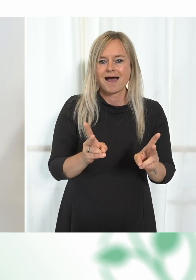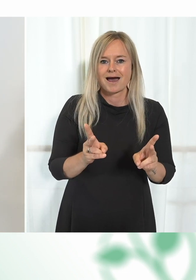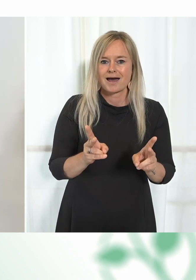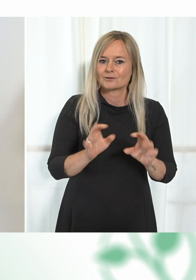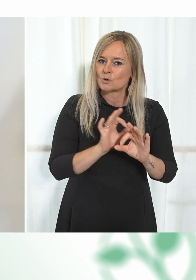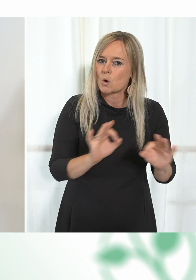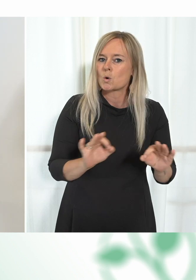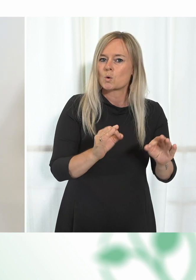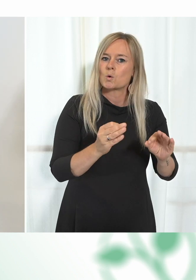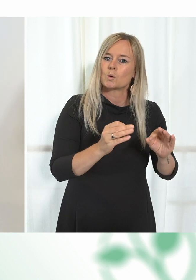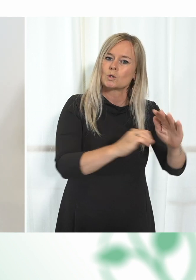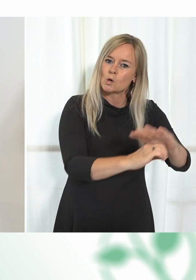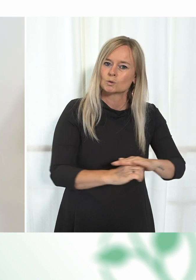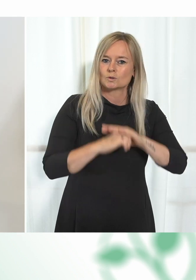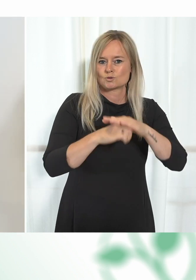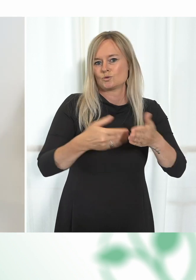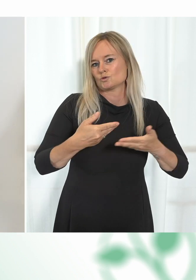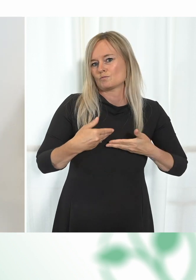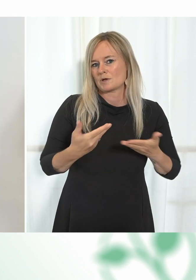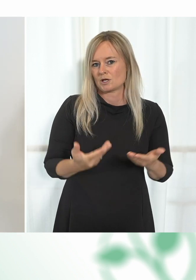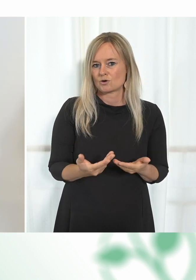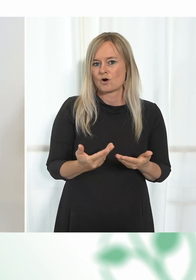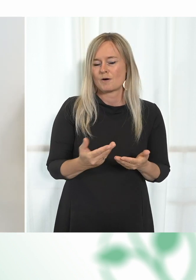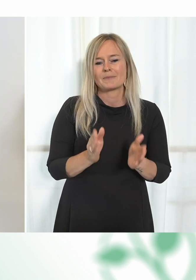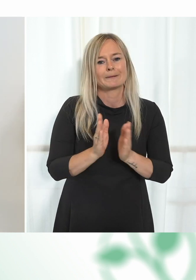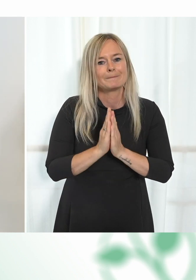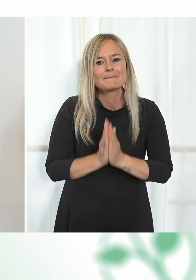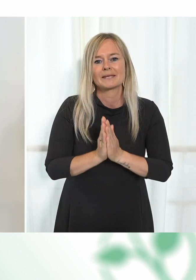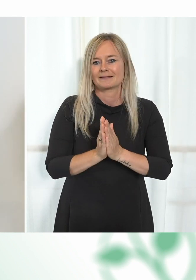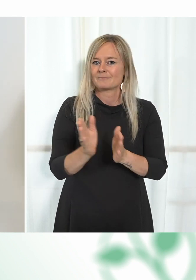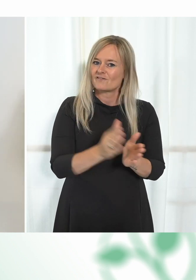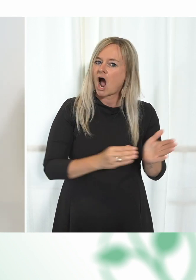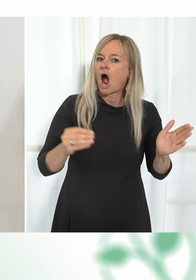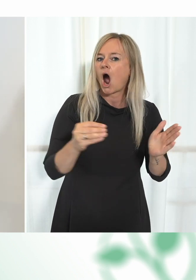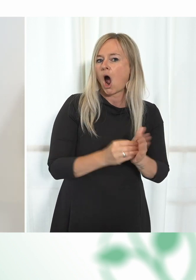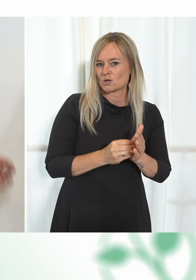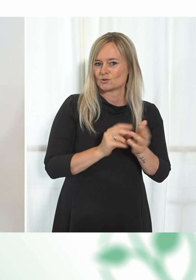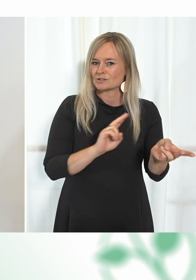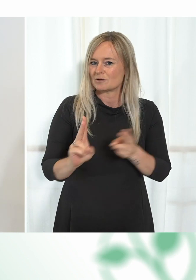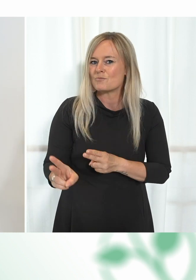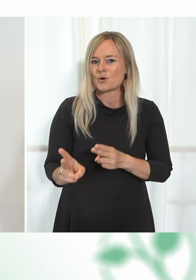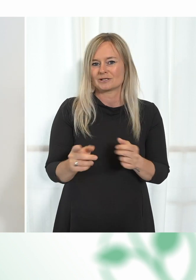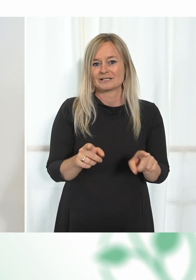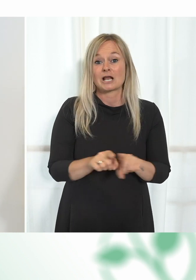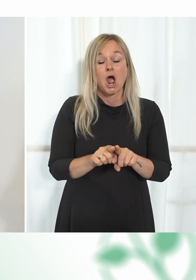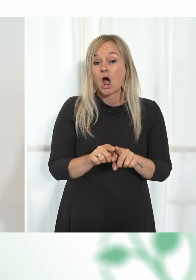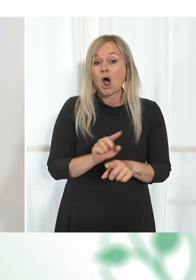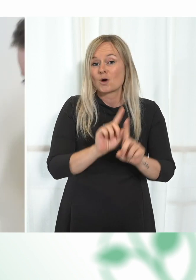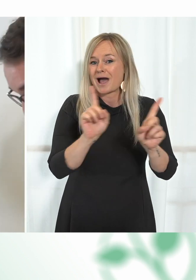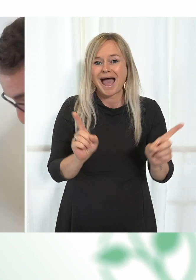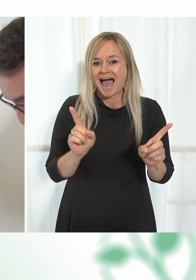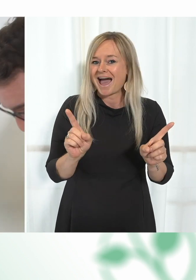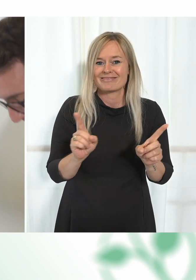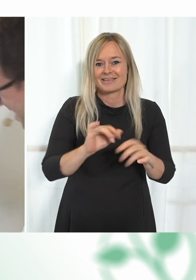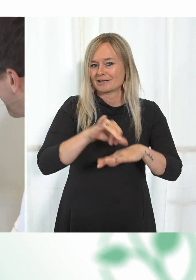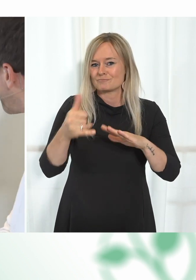aufgreifen kann, was jetzt gerade notwendig ist. Und nützen Sie die Gelegenheit und nützen Sie auch viele andere Projekte,